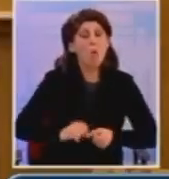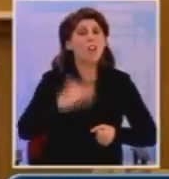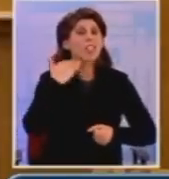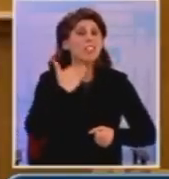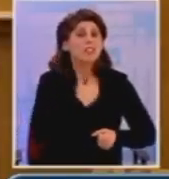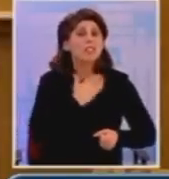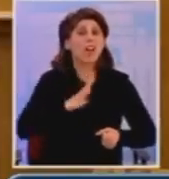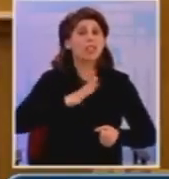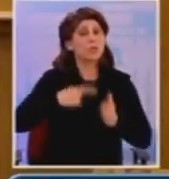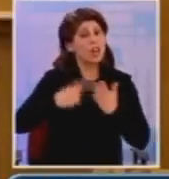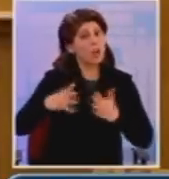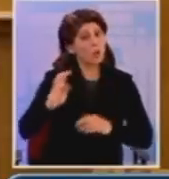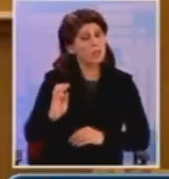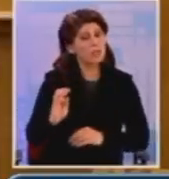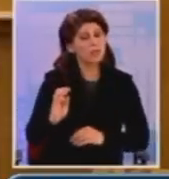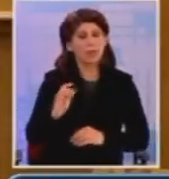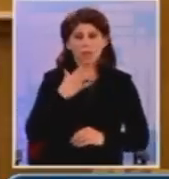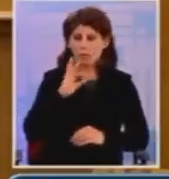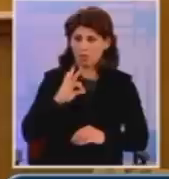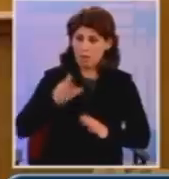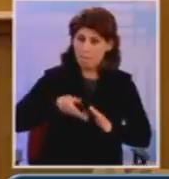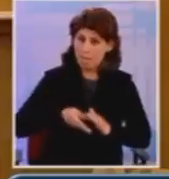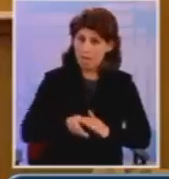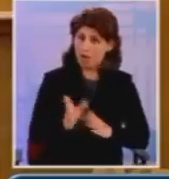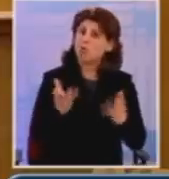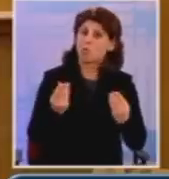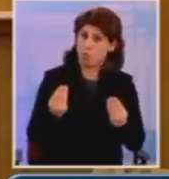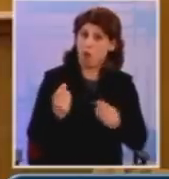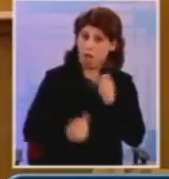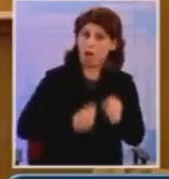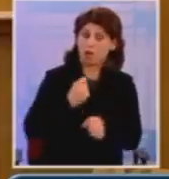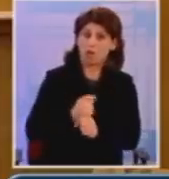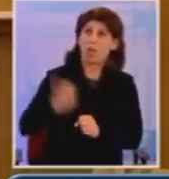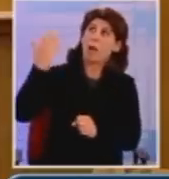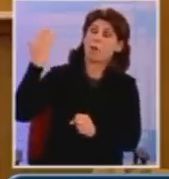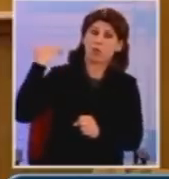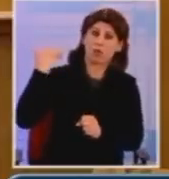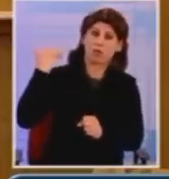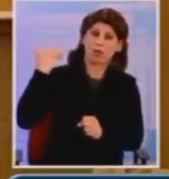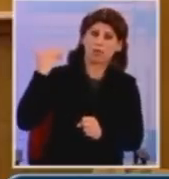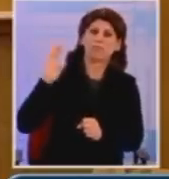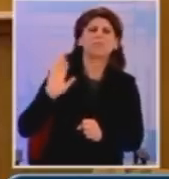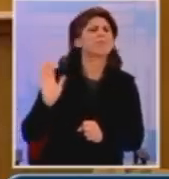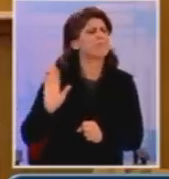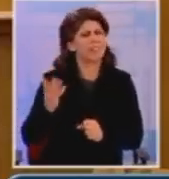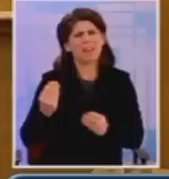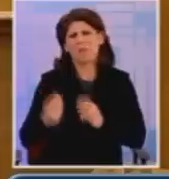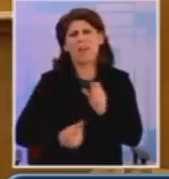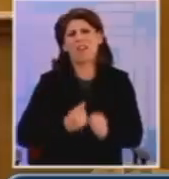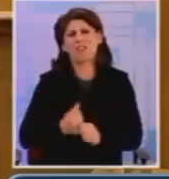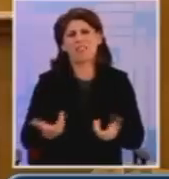Άλλωστε, δεν έχει περάσει και τόσο πολύ καιρός από τότε, κυρίες και κύριοι